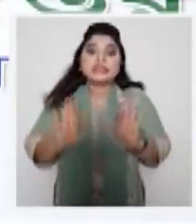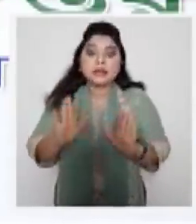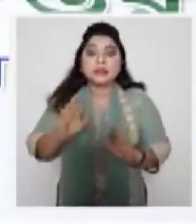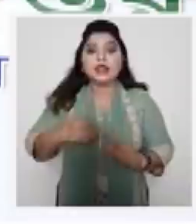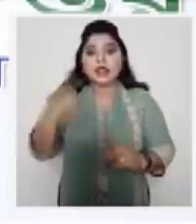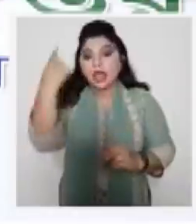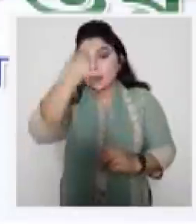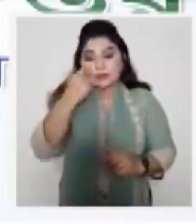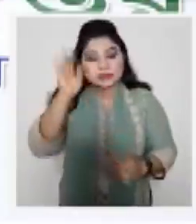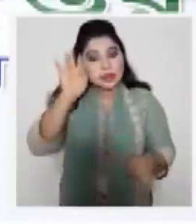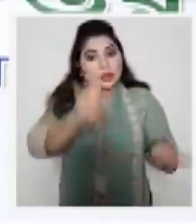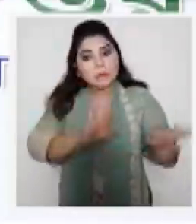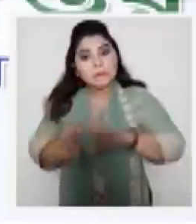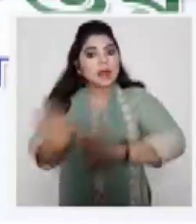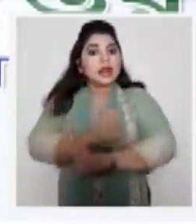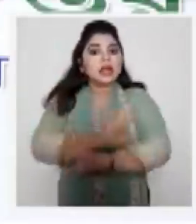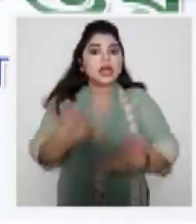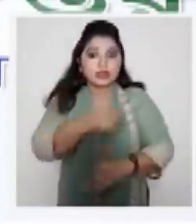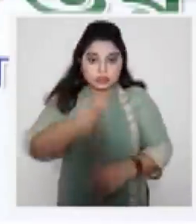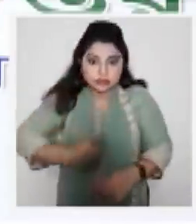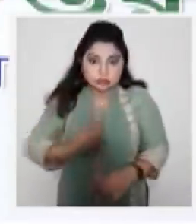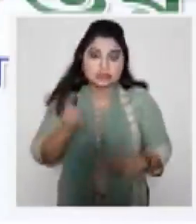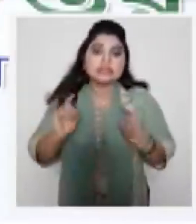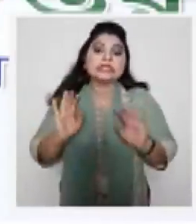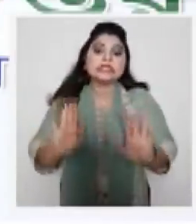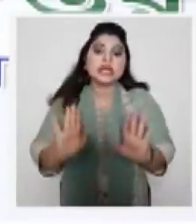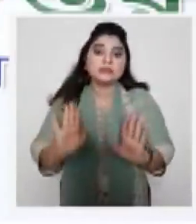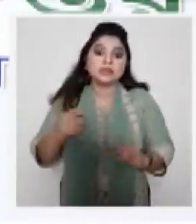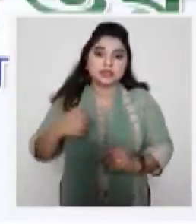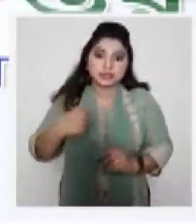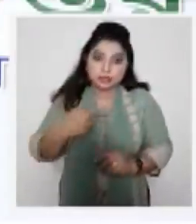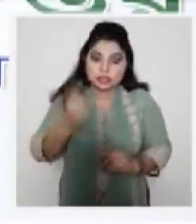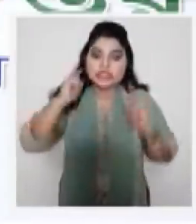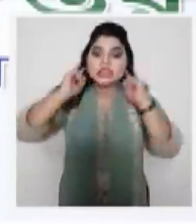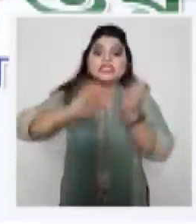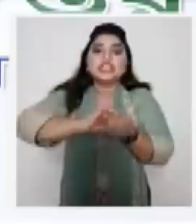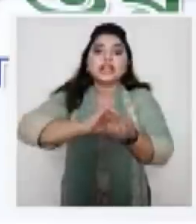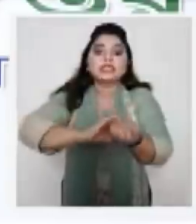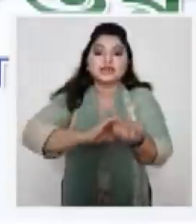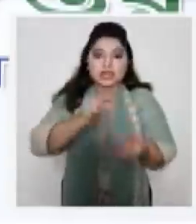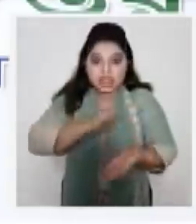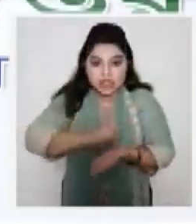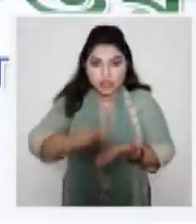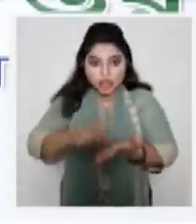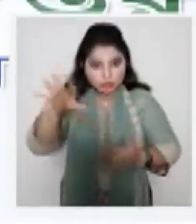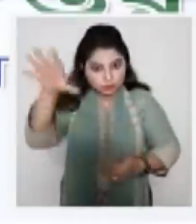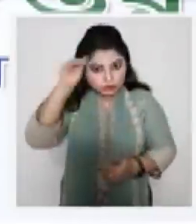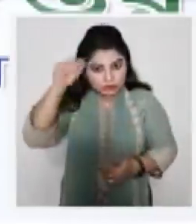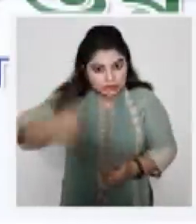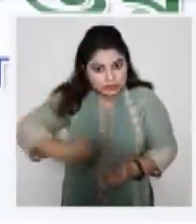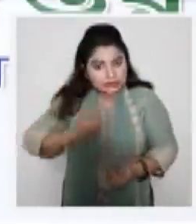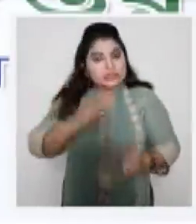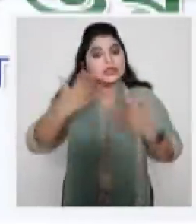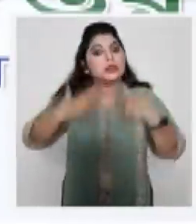ক্ষতি। সেজন্য আমরা এই ক্ষতি যেন আর না বাড়াই, এই বেদনা যেন আরও বেশি বেদনার্থ হয়ে না যায়, সেজন্য আমরা সকলেই